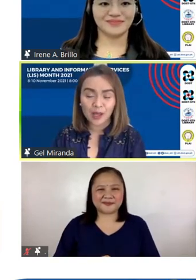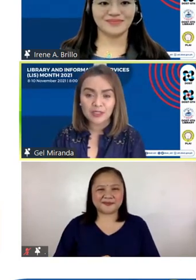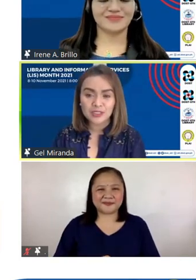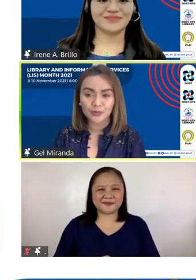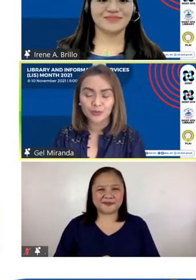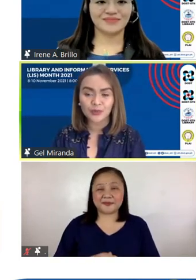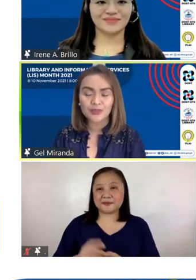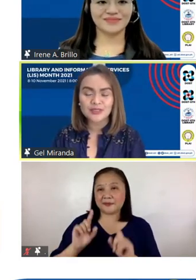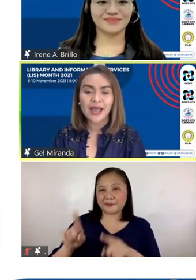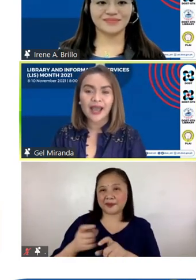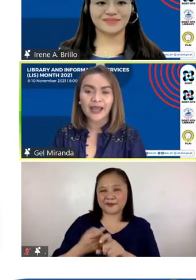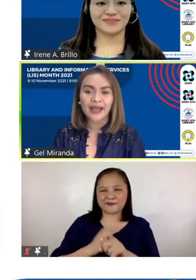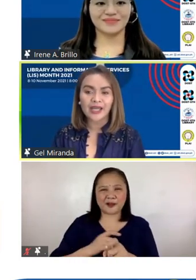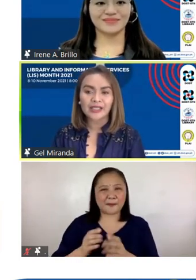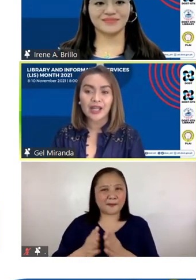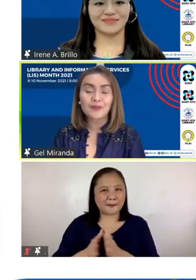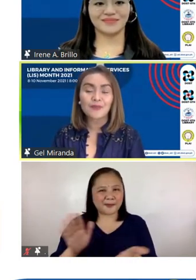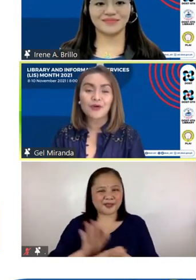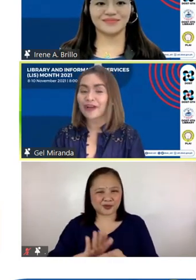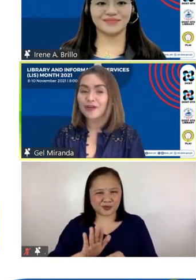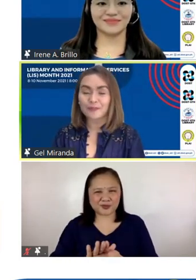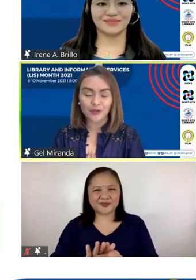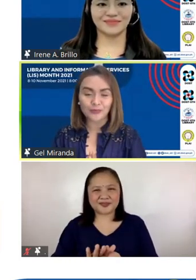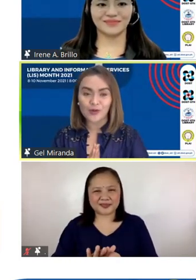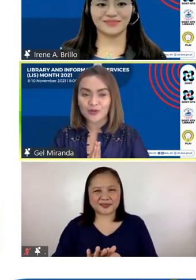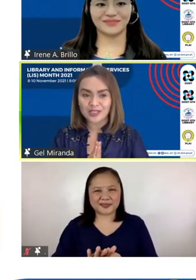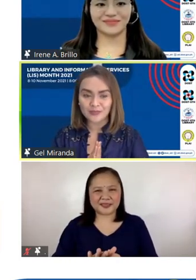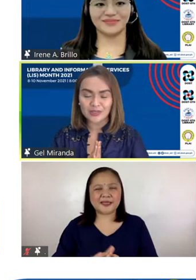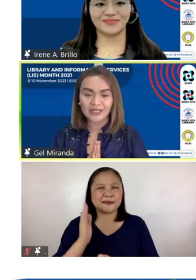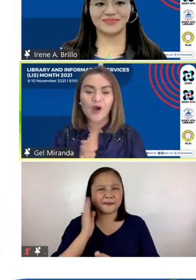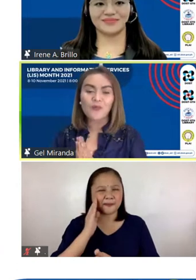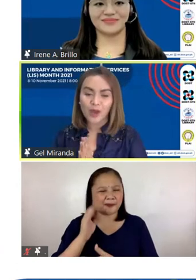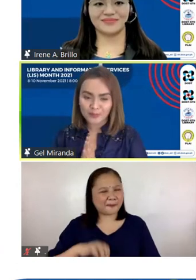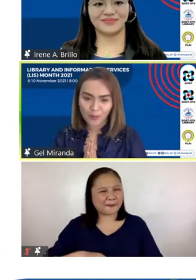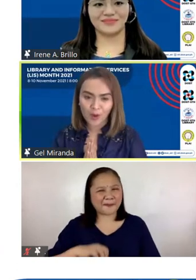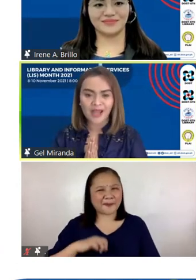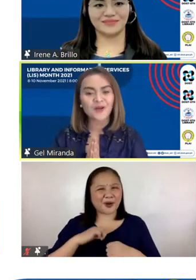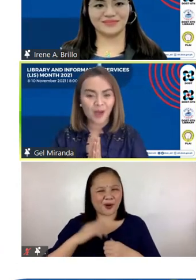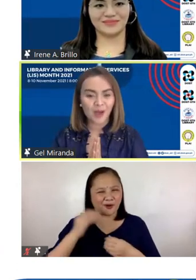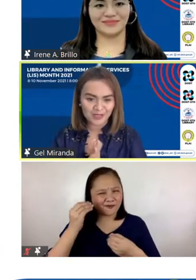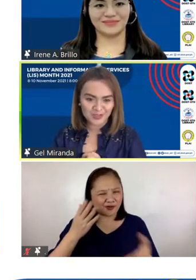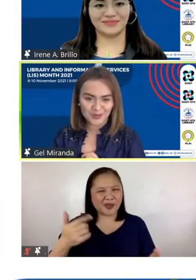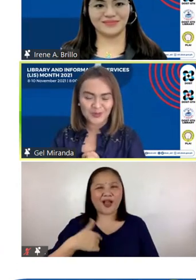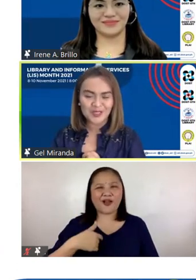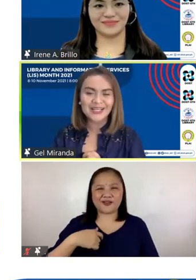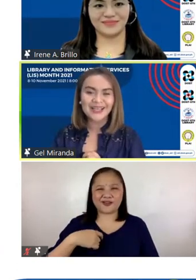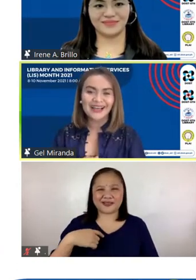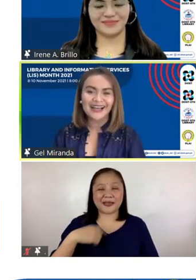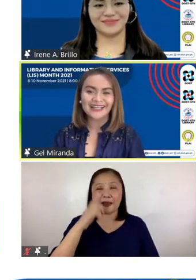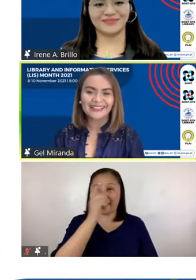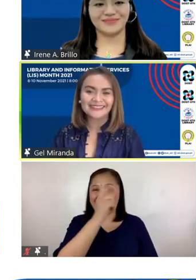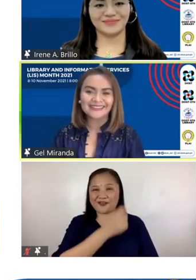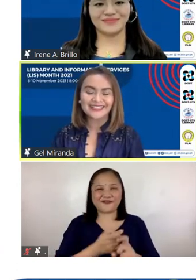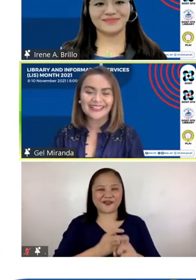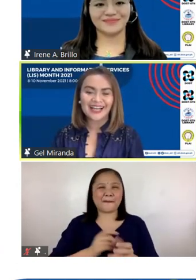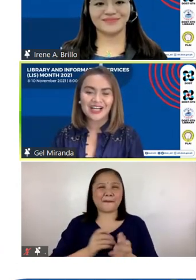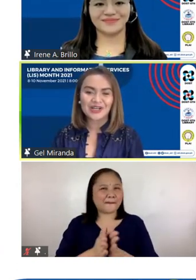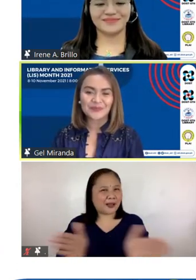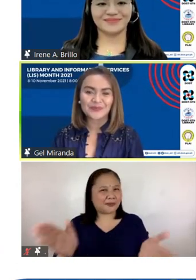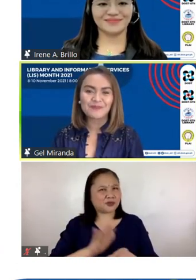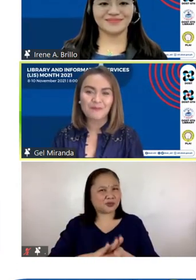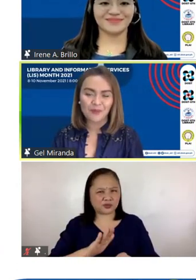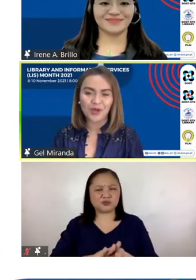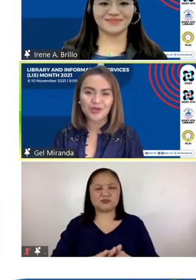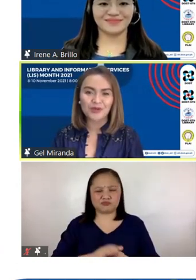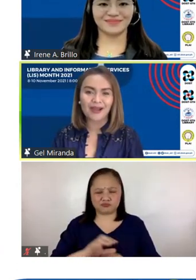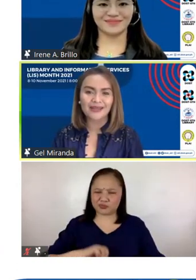attendees from public schools. And alam mo, very proud po ako na sabihin, ako po ay bunga ng public school. Talagang